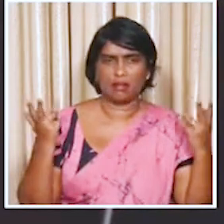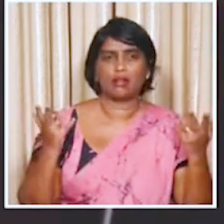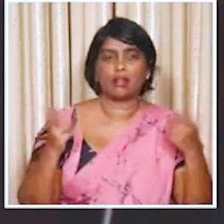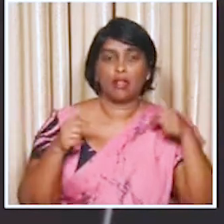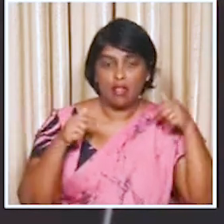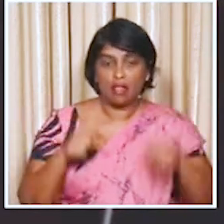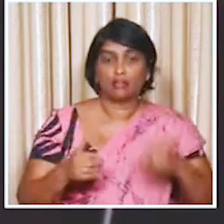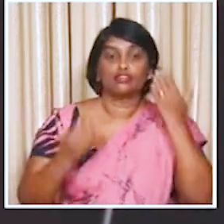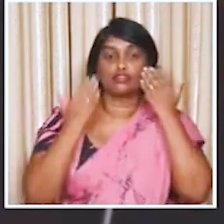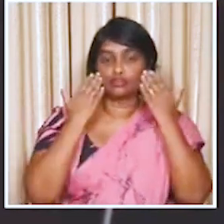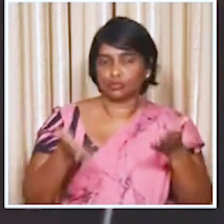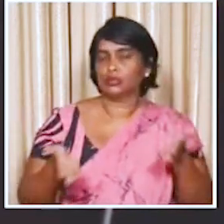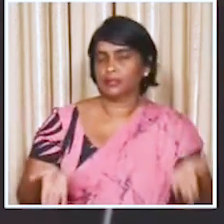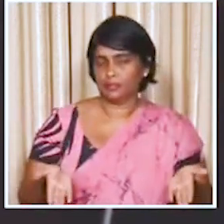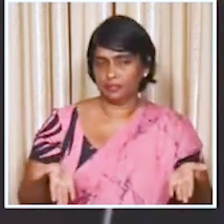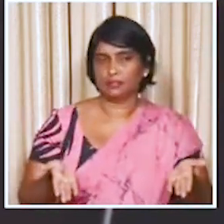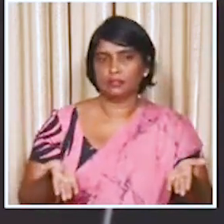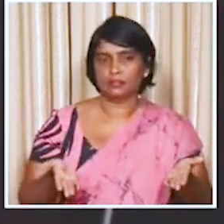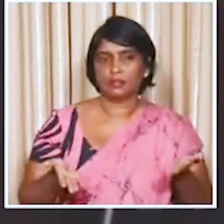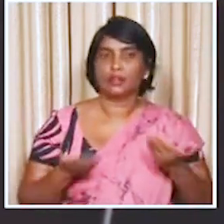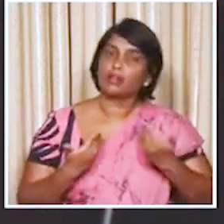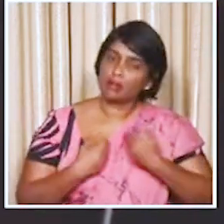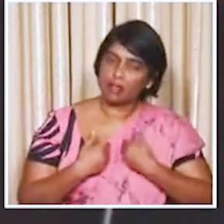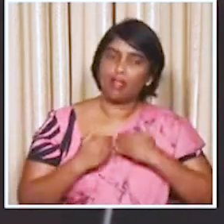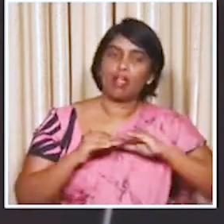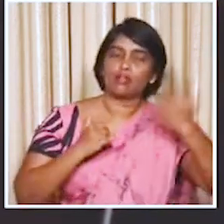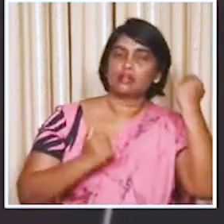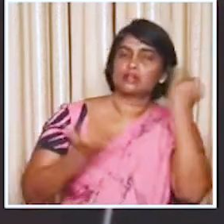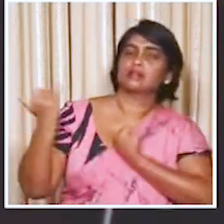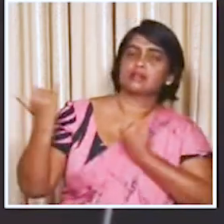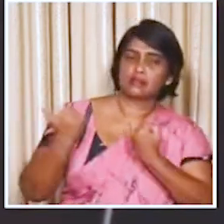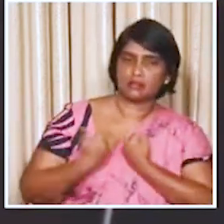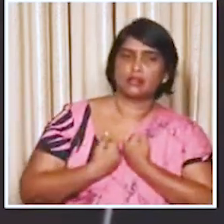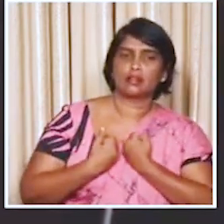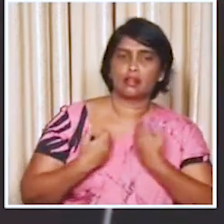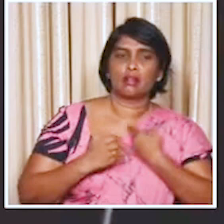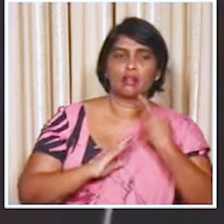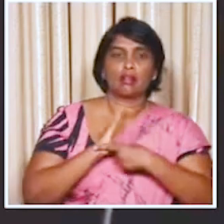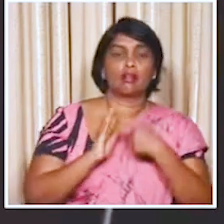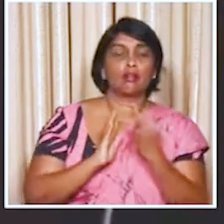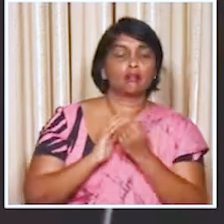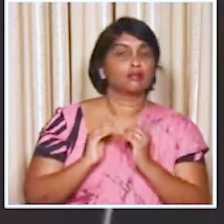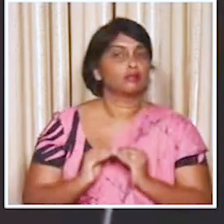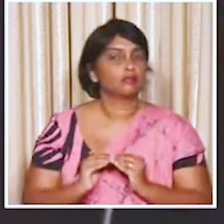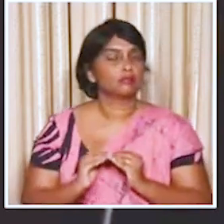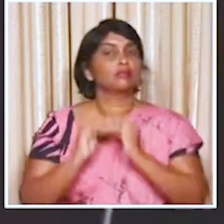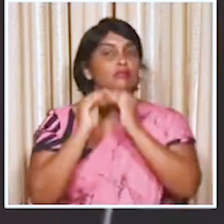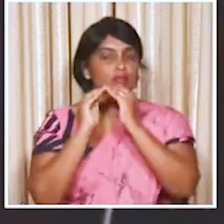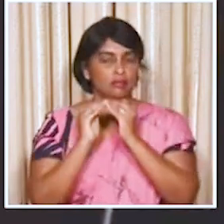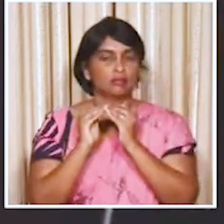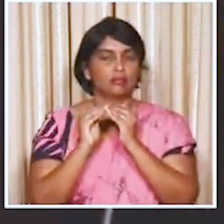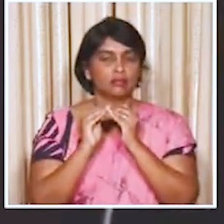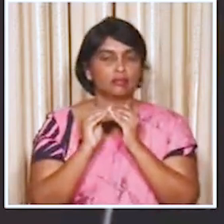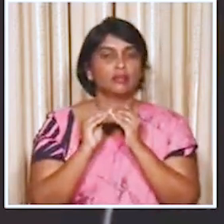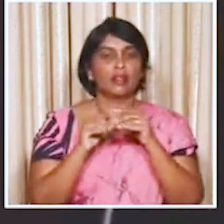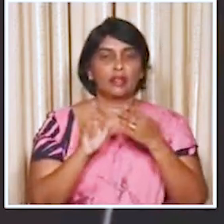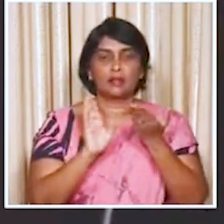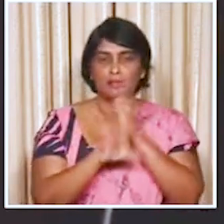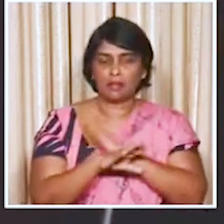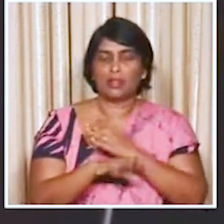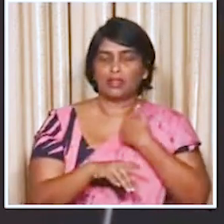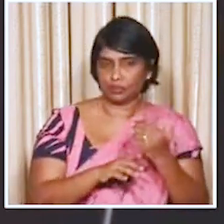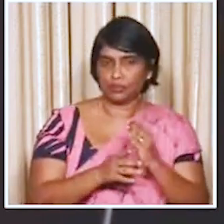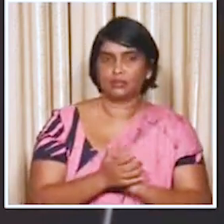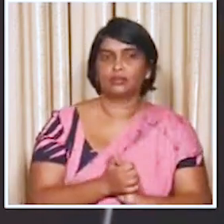තමයි අද අපි දකින්නේ මෙතන වෙන්නේ. මාව වුණත් එළිය ගිහිලා විවේචනය කරනවා මම මේ රටේ ආර්ථිකය ගොඩනගන්න ගේන දේවල් වලට. මේ පහුගිය කාලේ